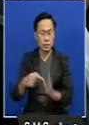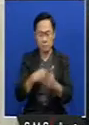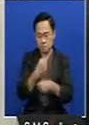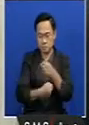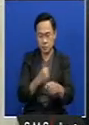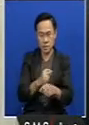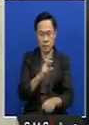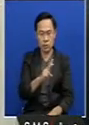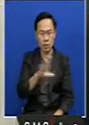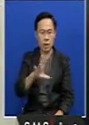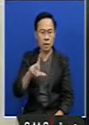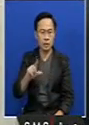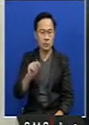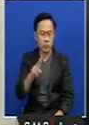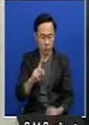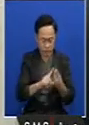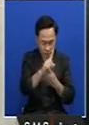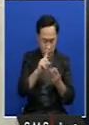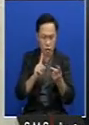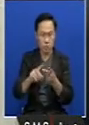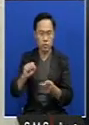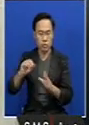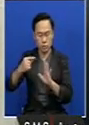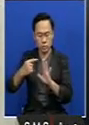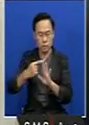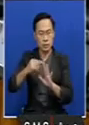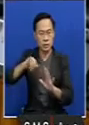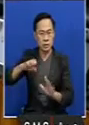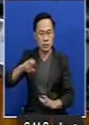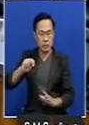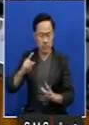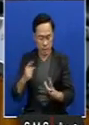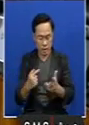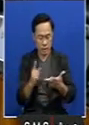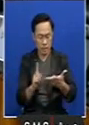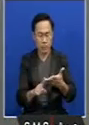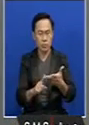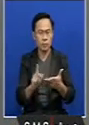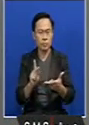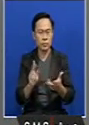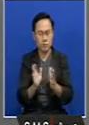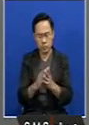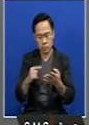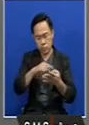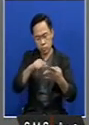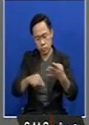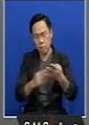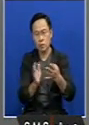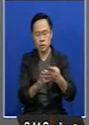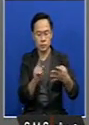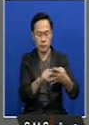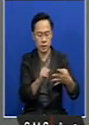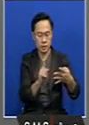2522ไล่มาถึงคณะของพลเอกสุจินดาคาประยูรพลเอกสนธิบุญรินปี